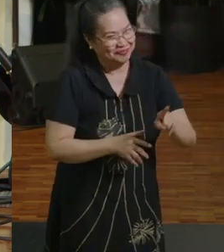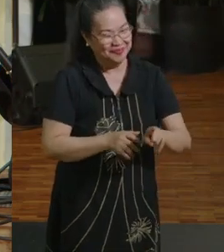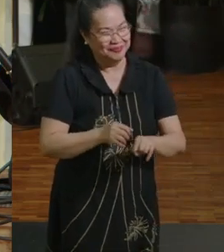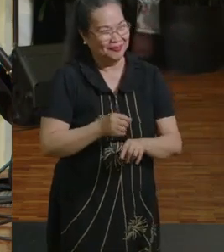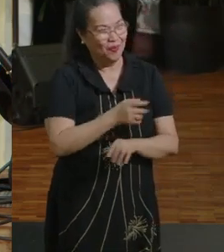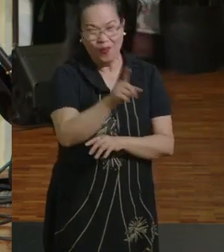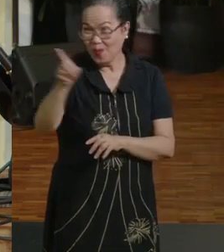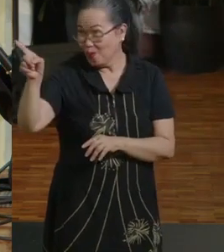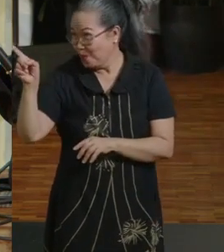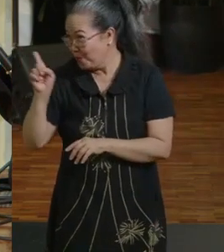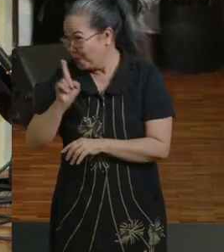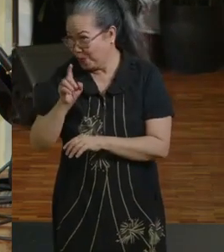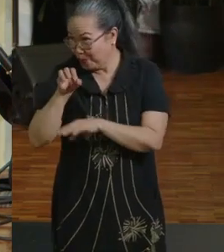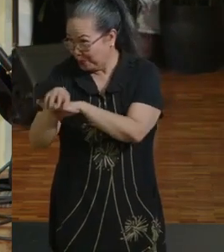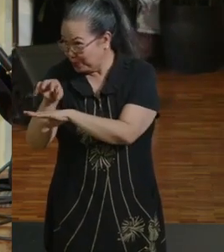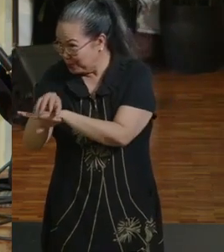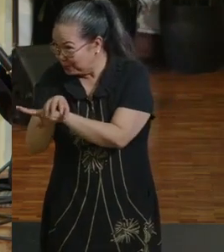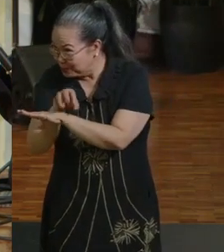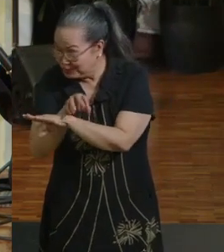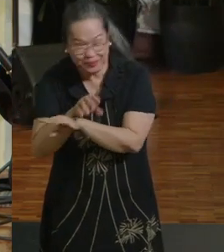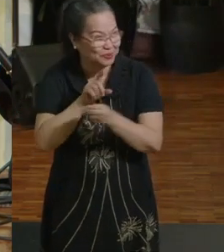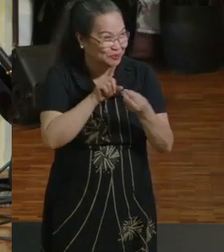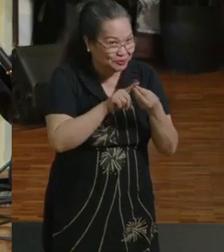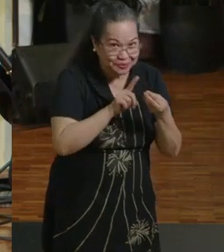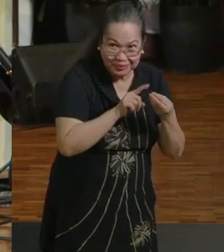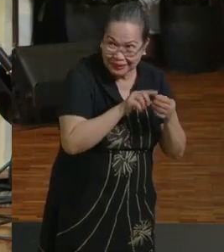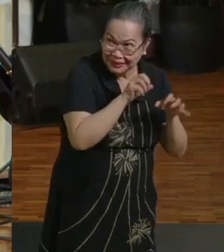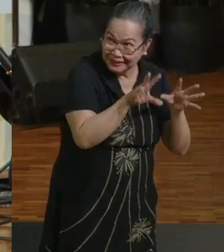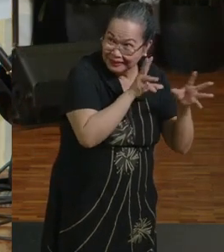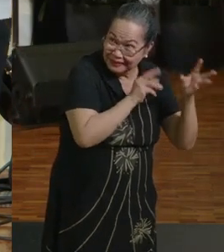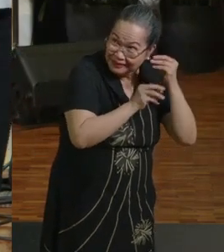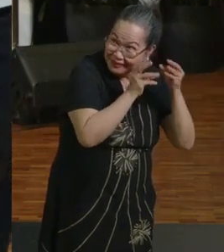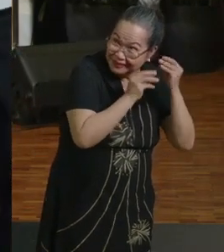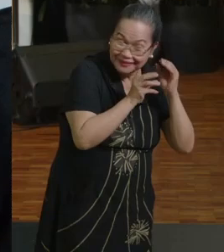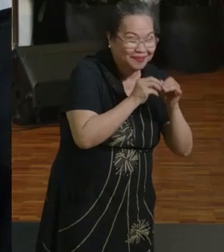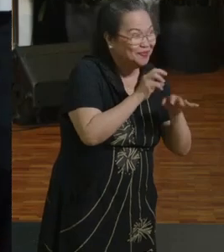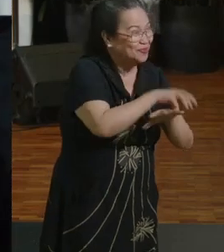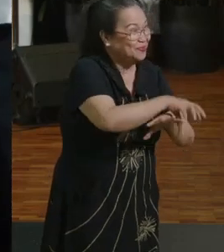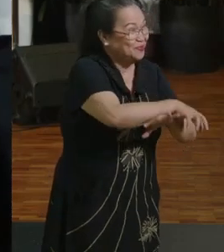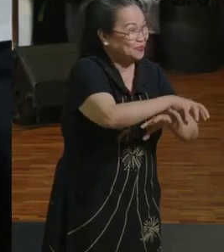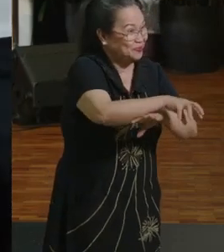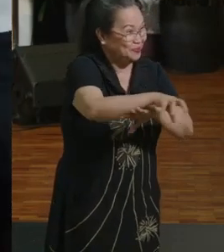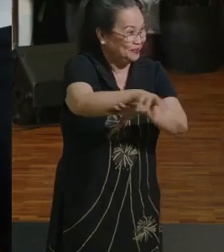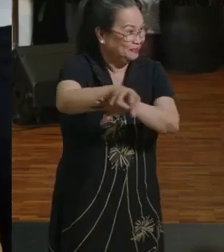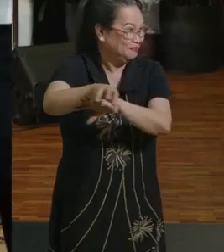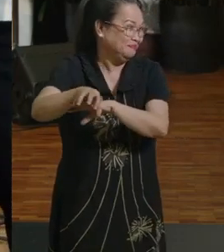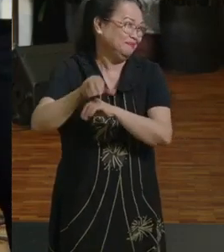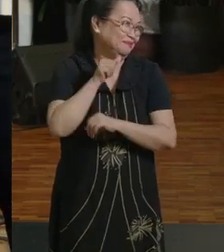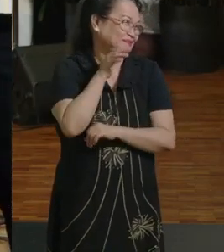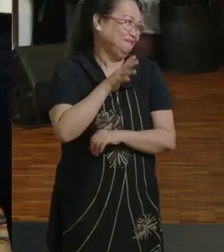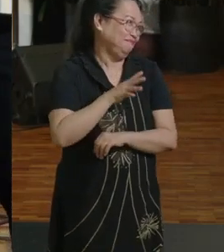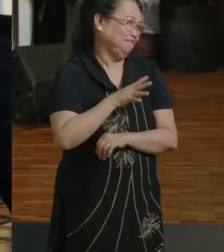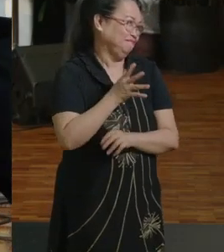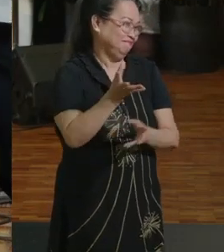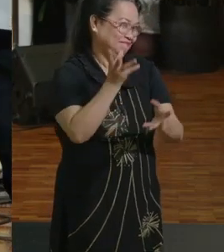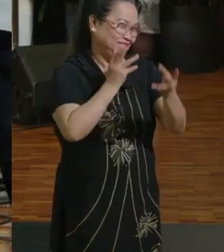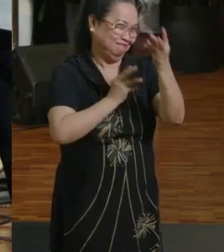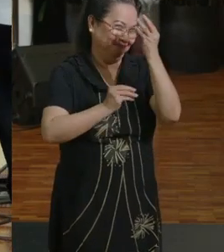di ba? Mga detalye na hindi napipick up ng lalaki, napipick up ng babae.